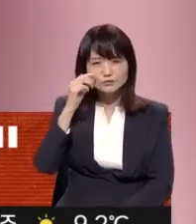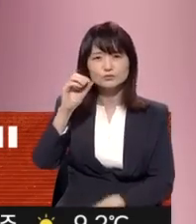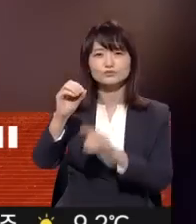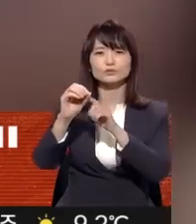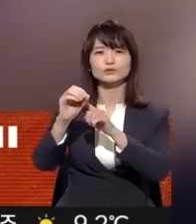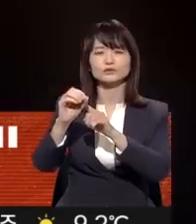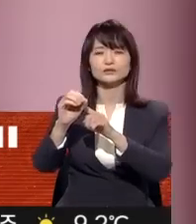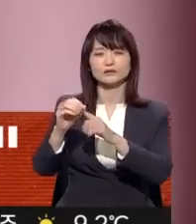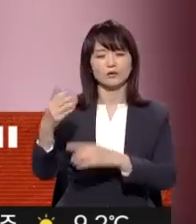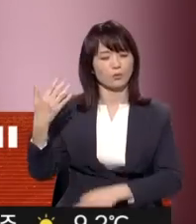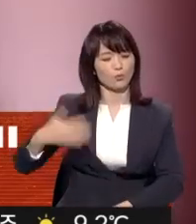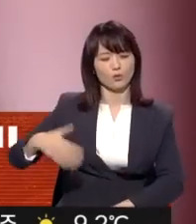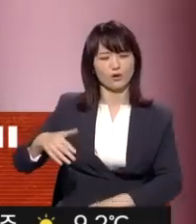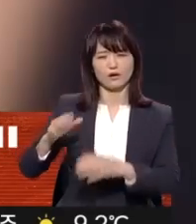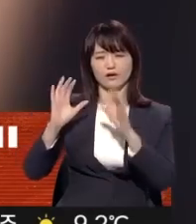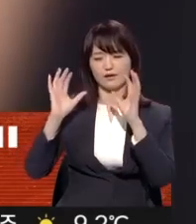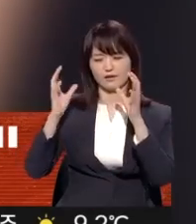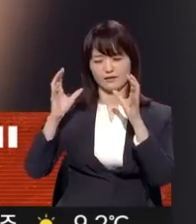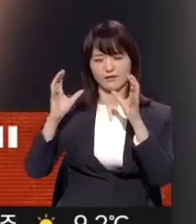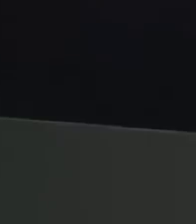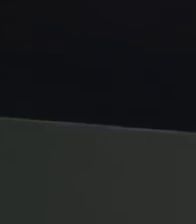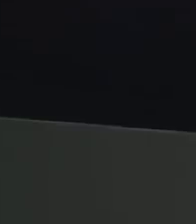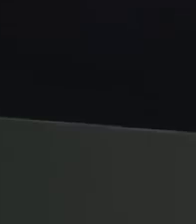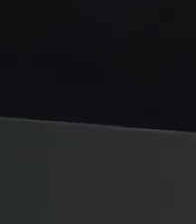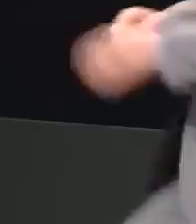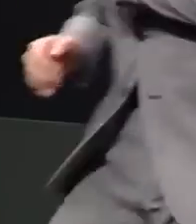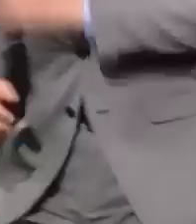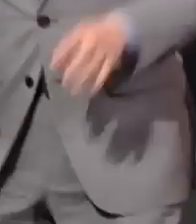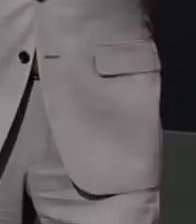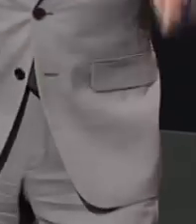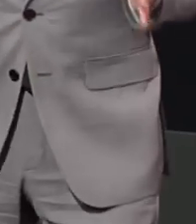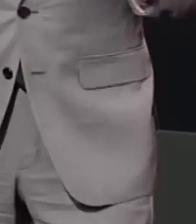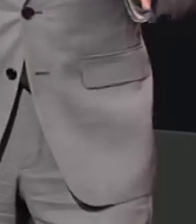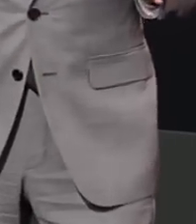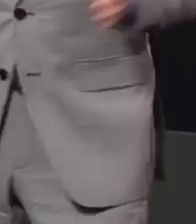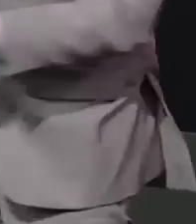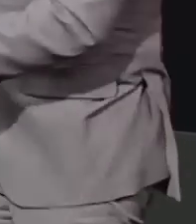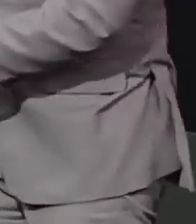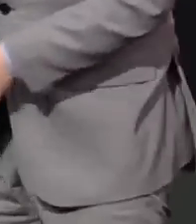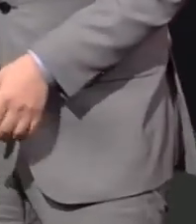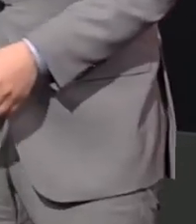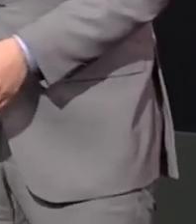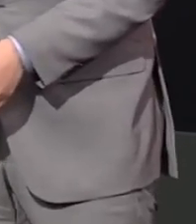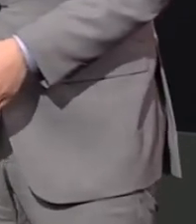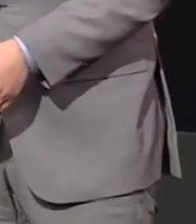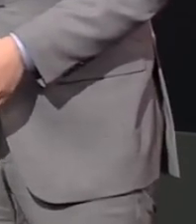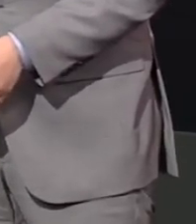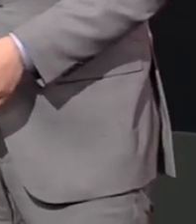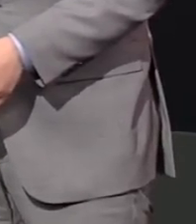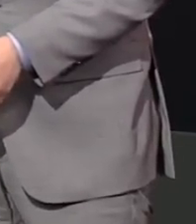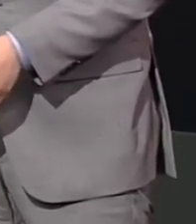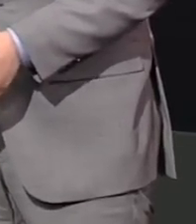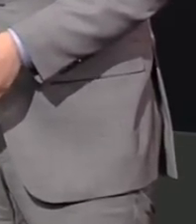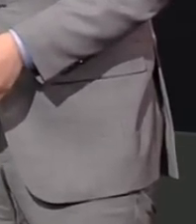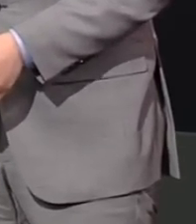응원과 칭찬을 아끼지 않았습니다. 아유 대단합니다. 아직 안 끝났습니다. 이거 눌러주세요.